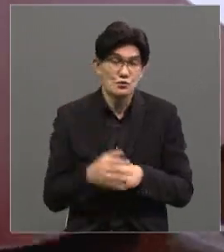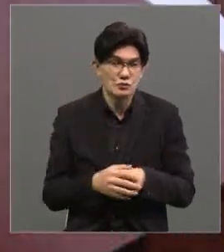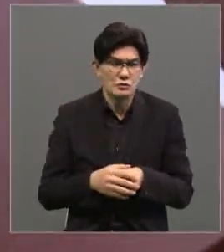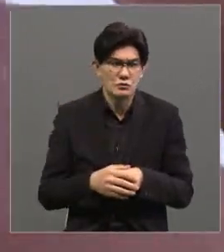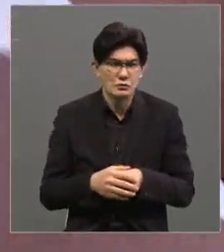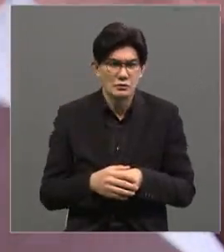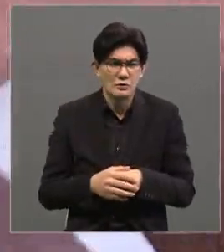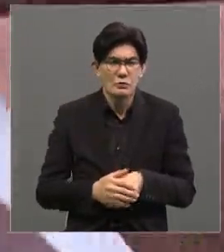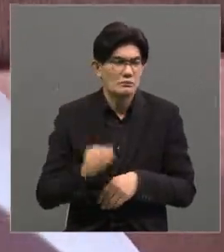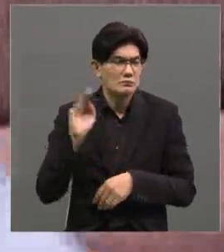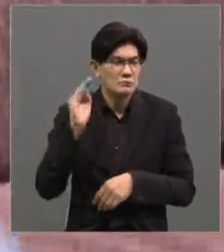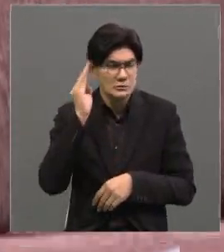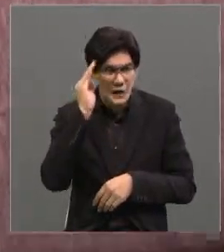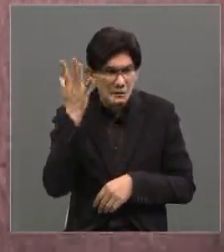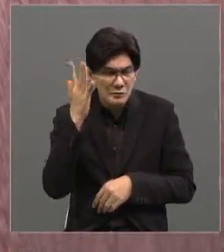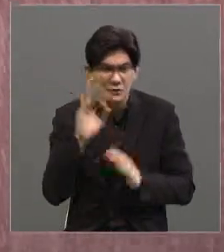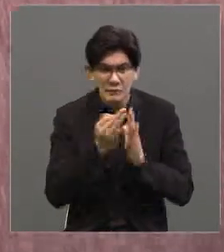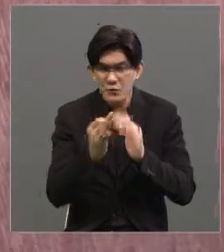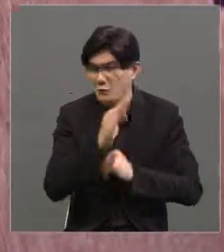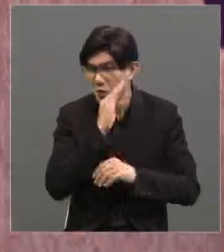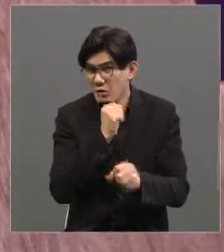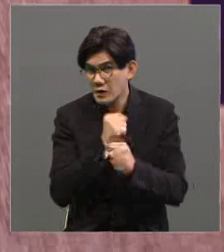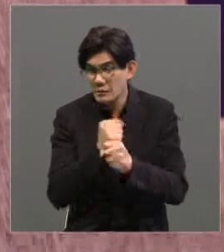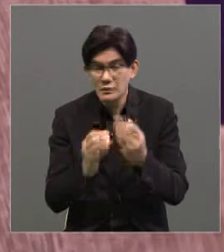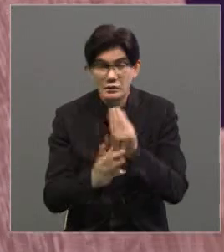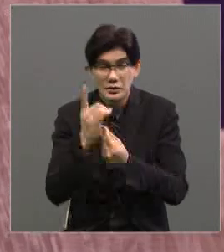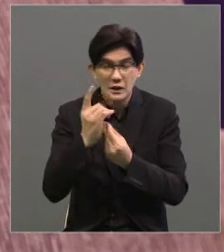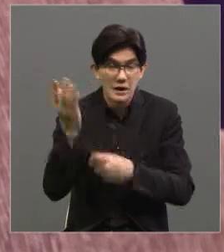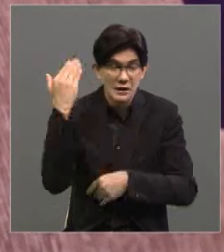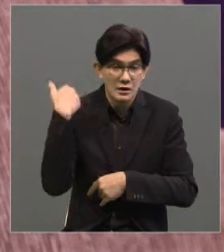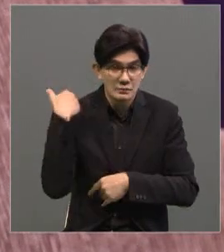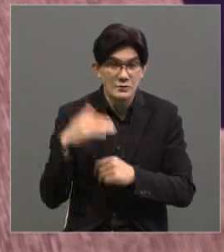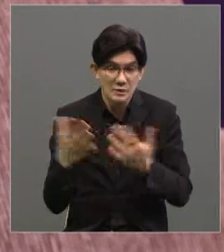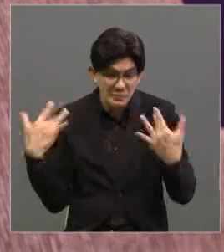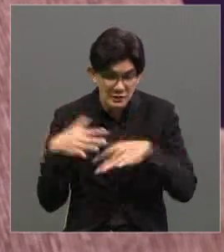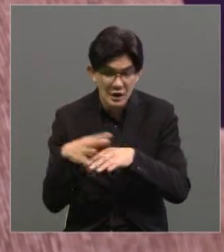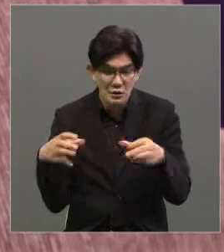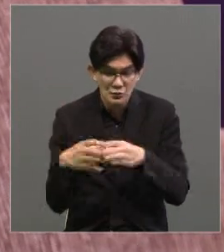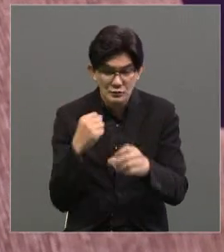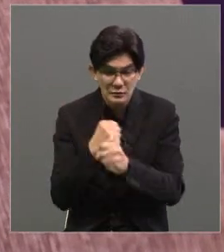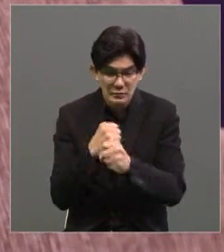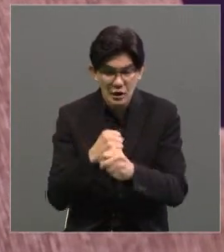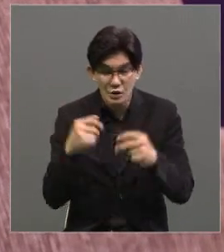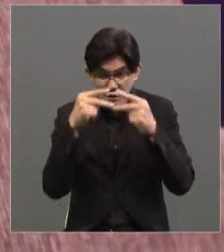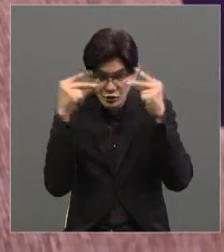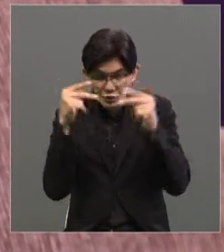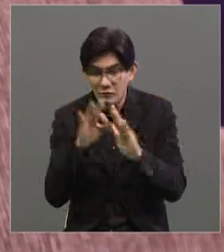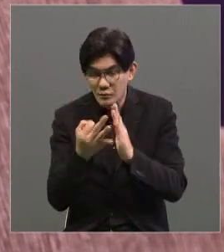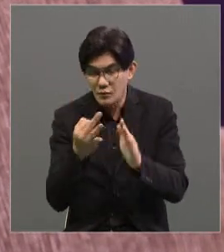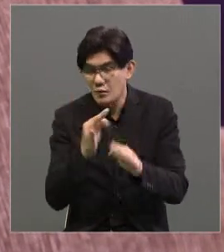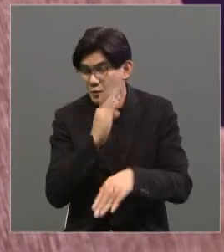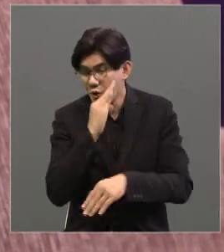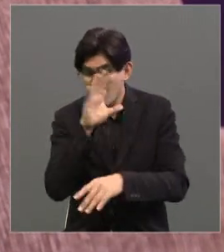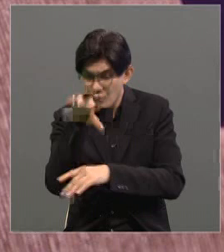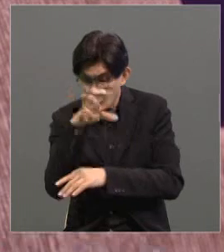ไม่เคยทราบเรื่องเลยนะครับว่าถูกปลอมFacebookกระทั่งสัปดาห์ที่แล้วนะครับได้รับการประสานจากทีมงานนะครับว่ามีคนร้ายปลอม Facebook